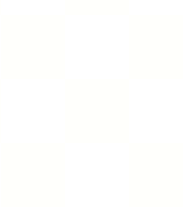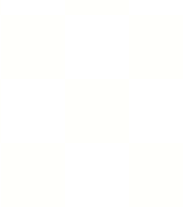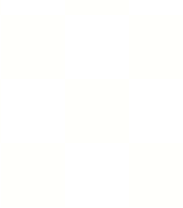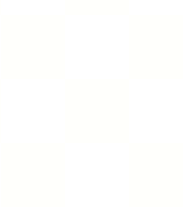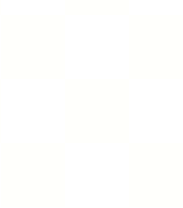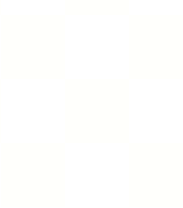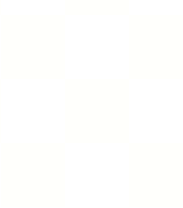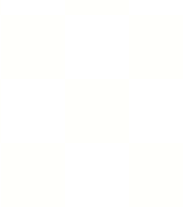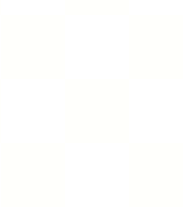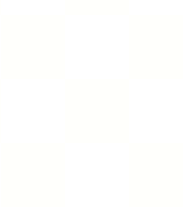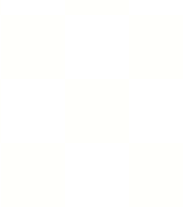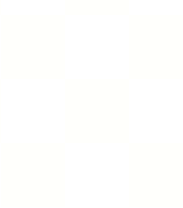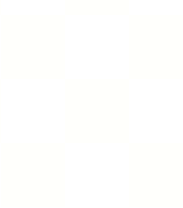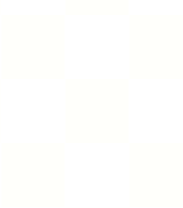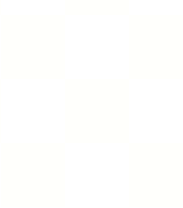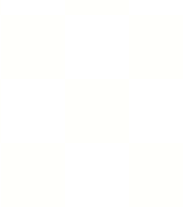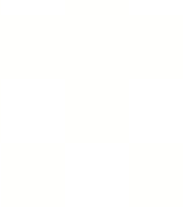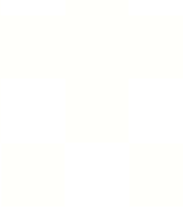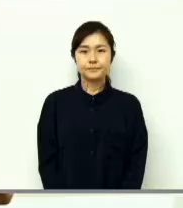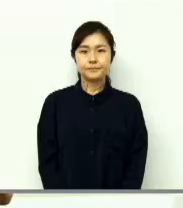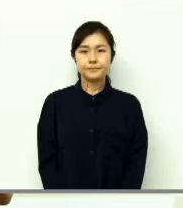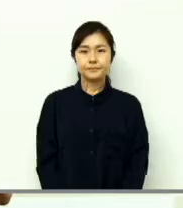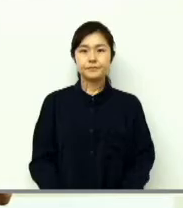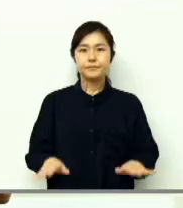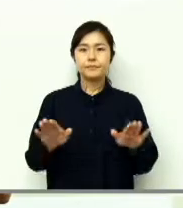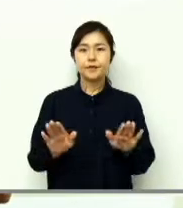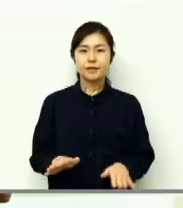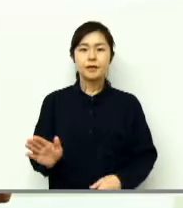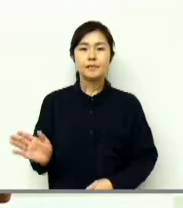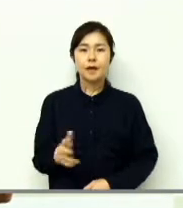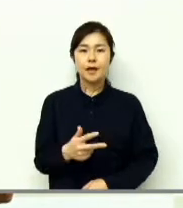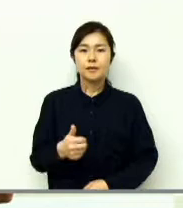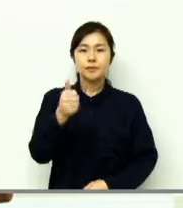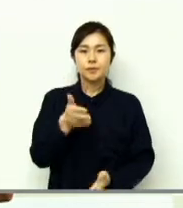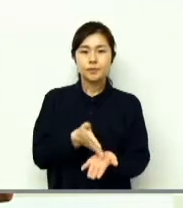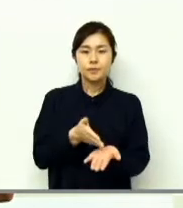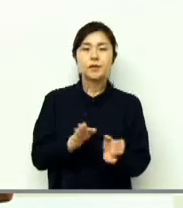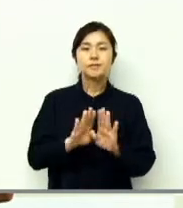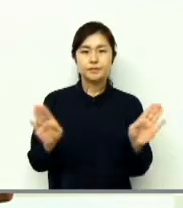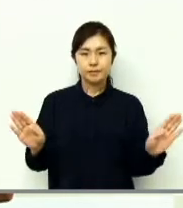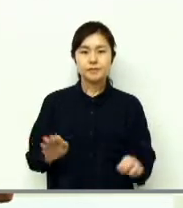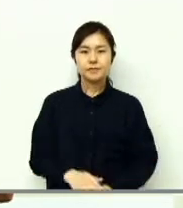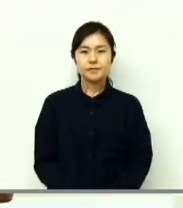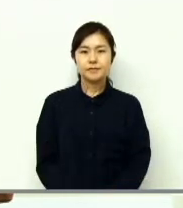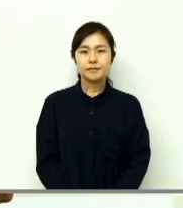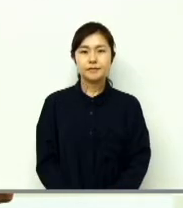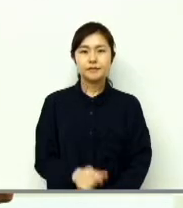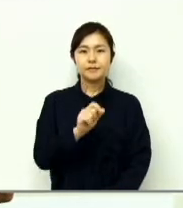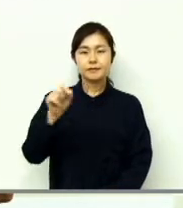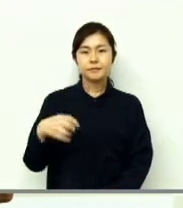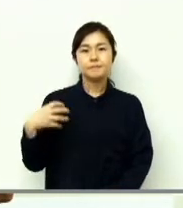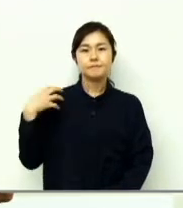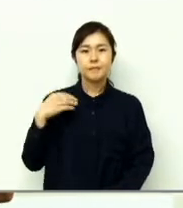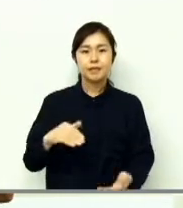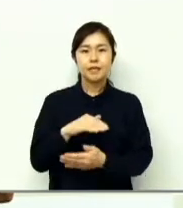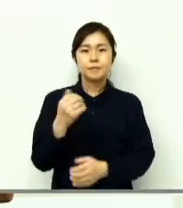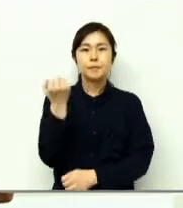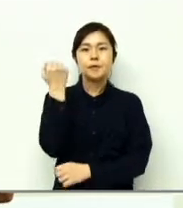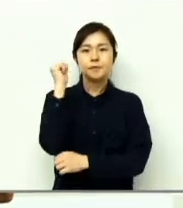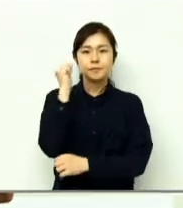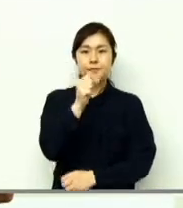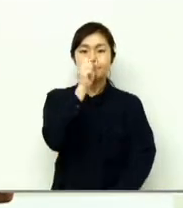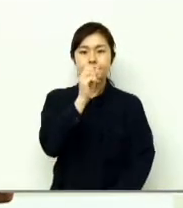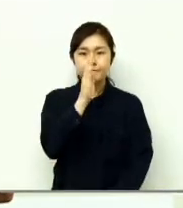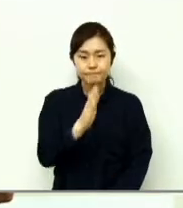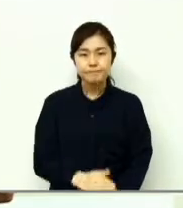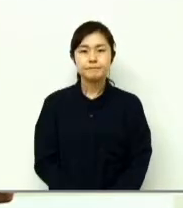それでは定刻となりましたので、市長定例記者会見を始めさせていただきます。それでは記者クラブ幹事社の埼玉新聞社橋本さん、